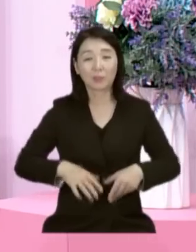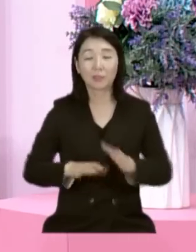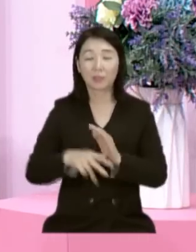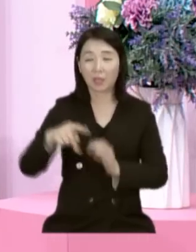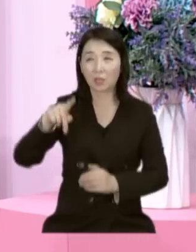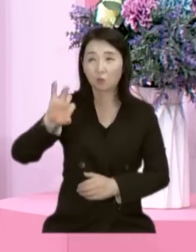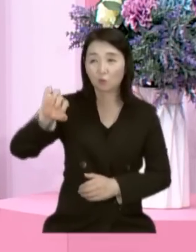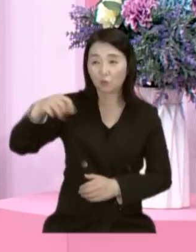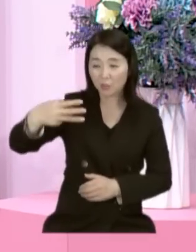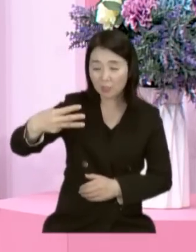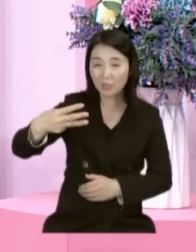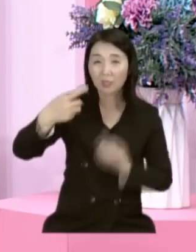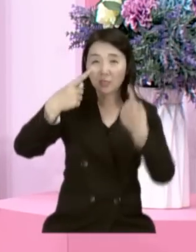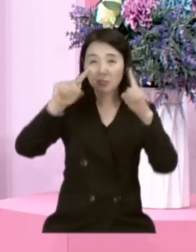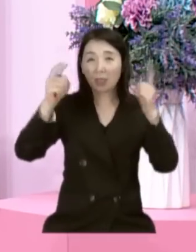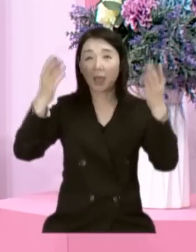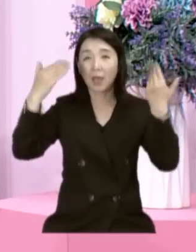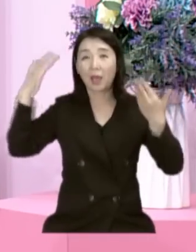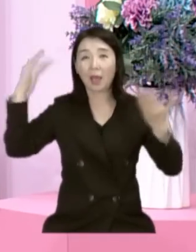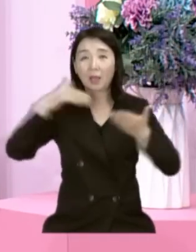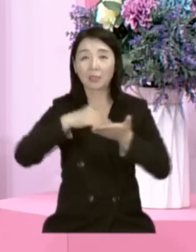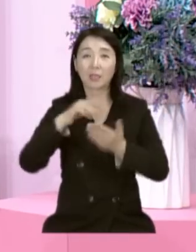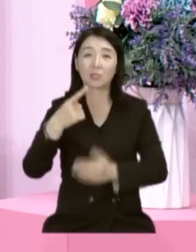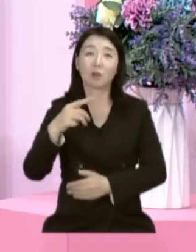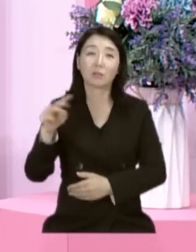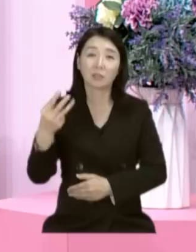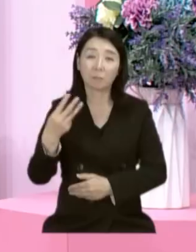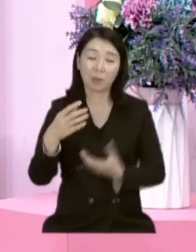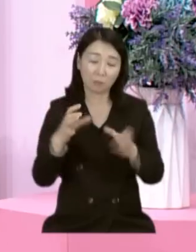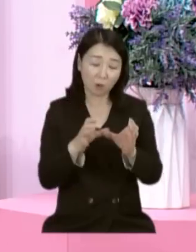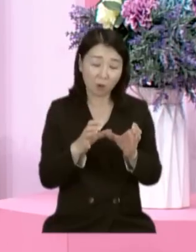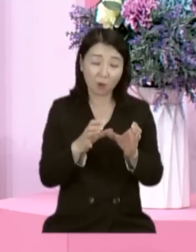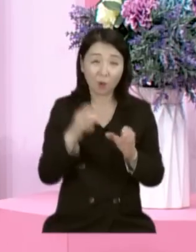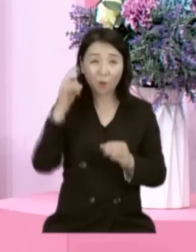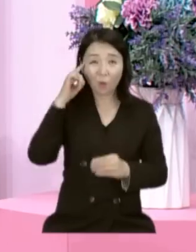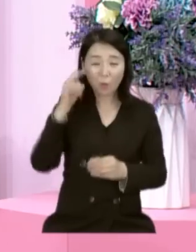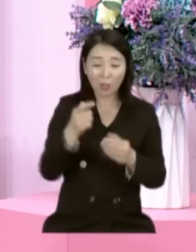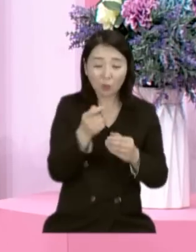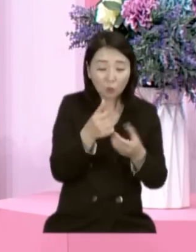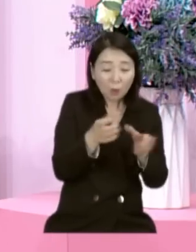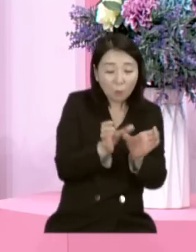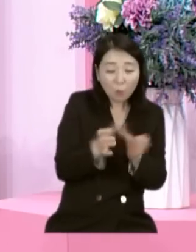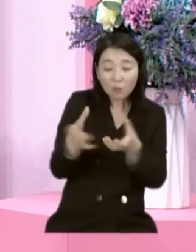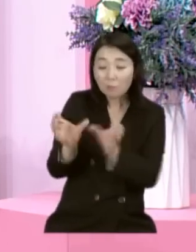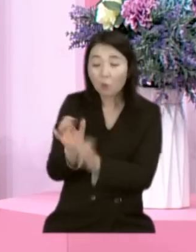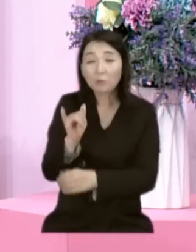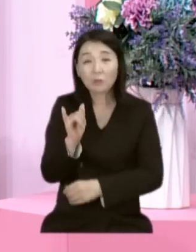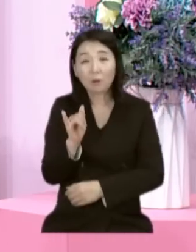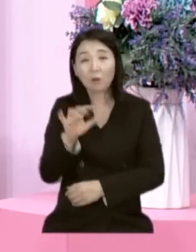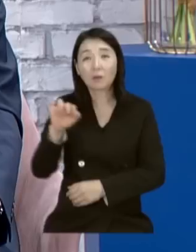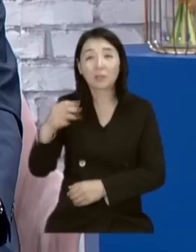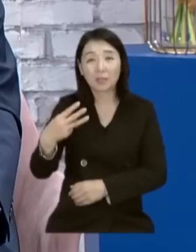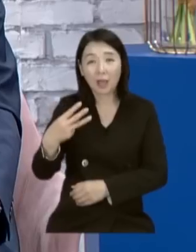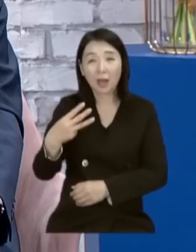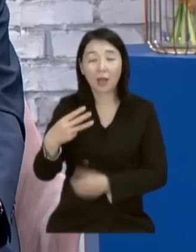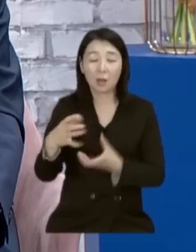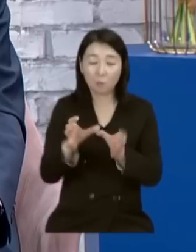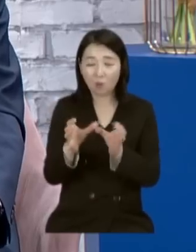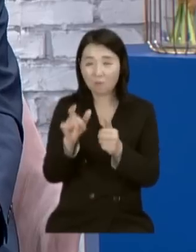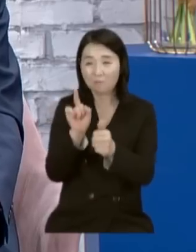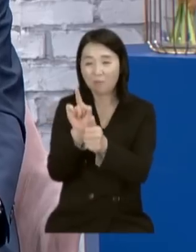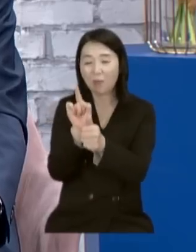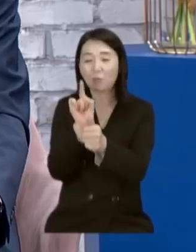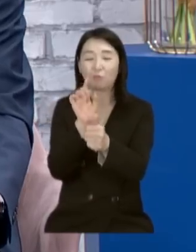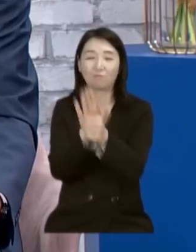학생들 1,300명을 예. 그 셀 모임, 그 소그룹 모임 그 멘토가 돼주셨어요. 한 명씩.